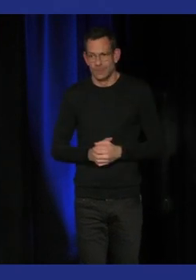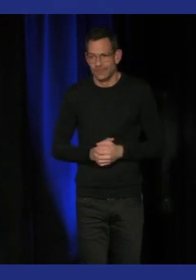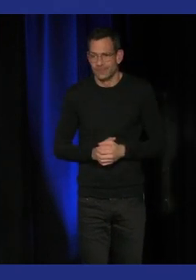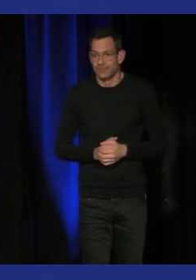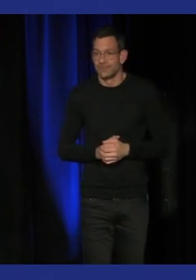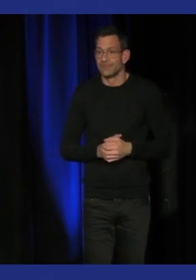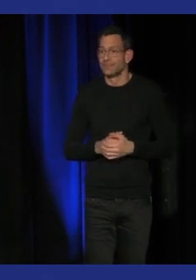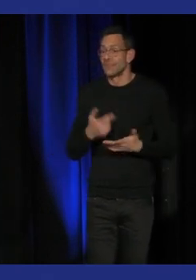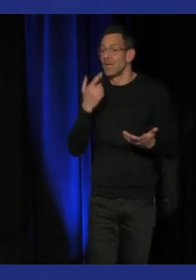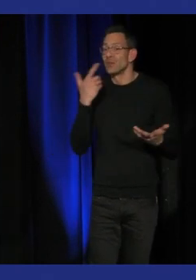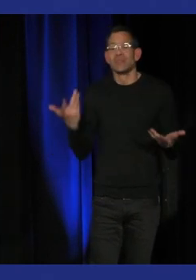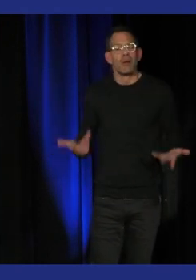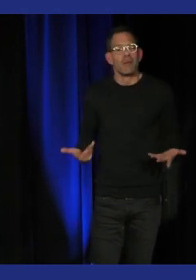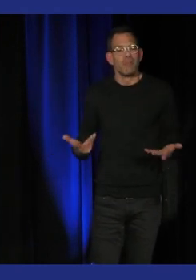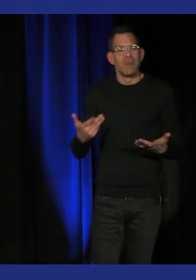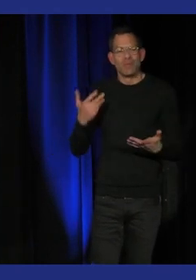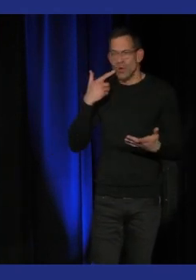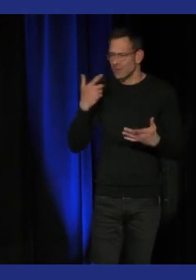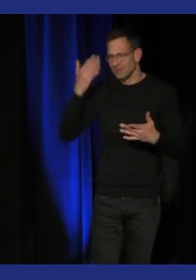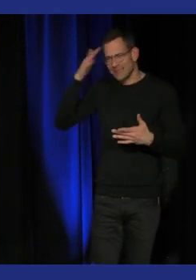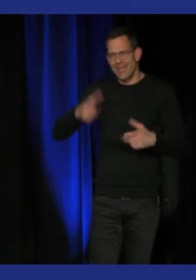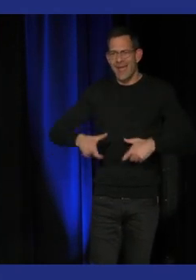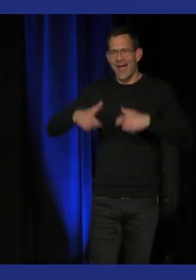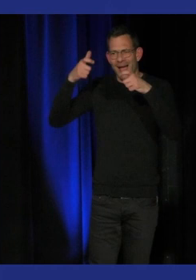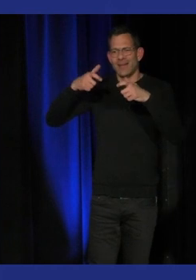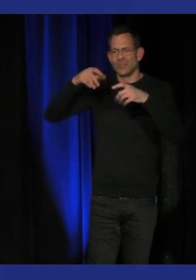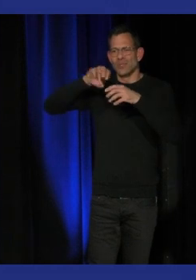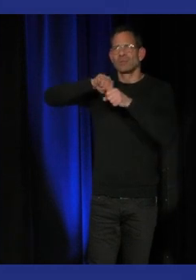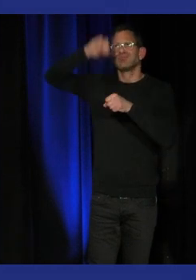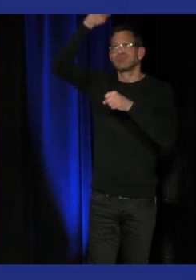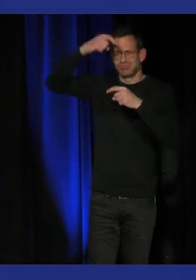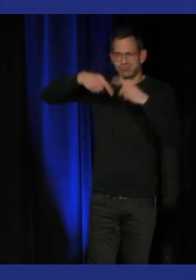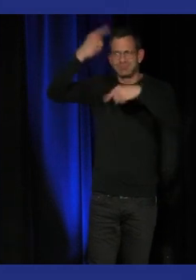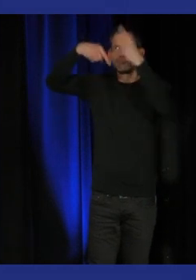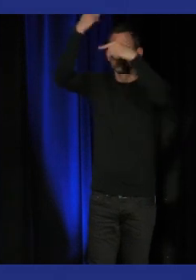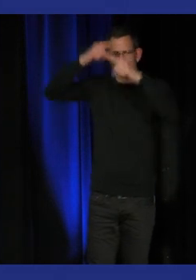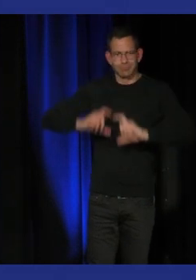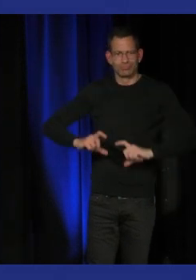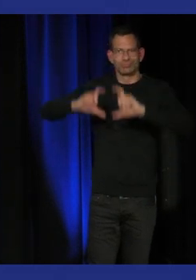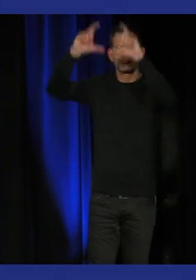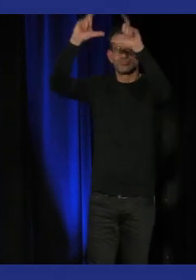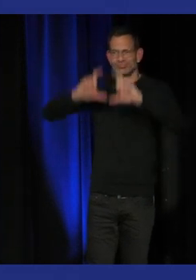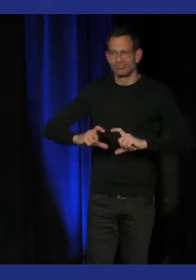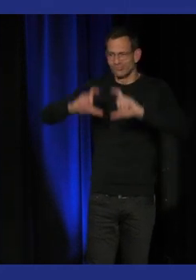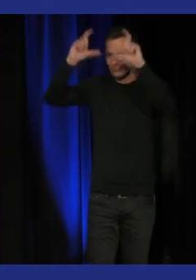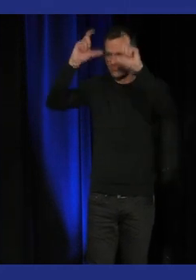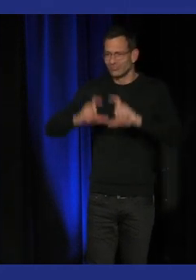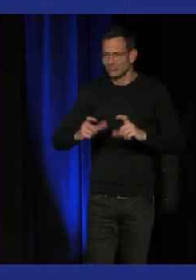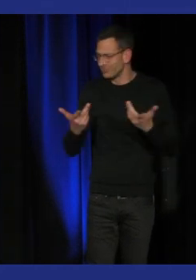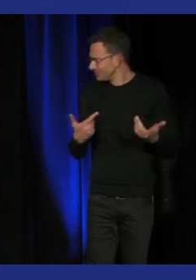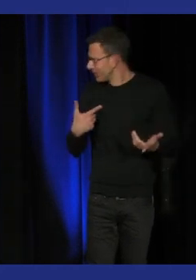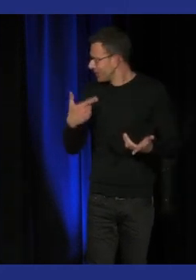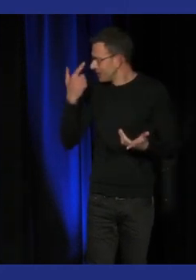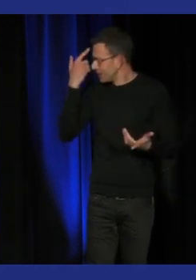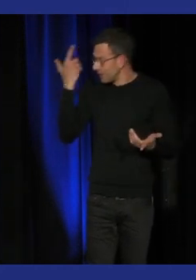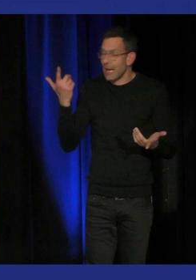des ascenseurs tels que vous les connaissez avec des câbles en haut qui permettent des allers-retours fréquents. C'est soulever votre sac à main, vous savez le faire comme